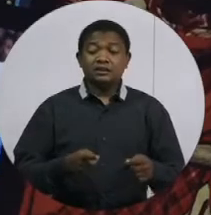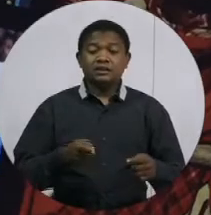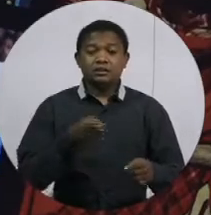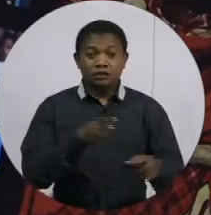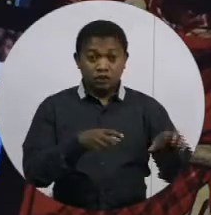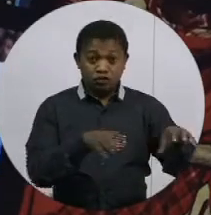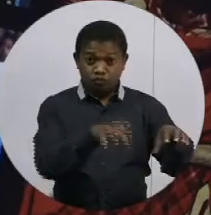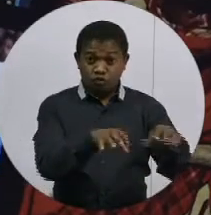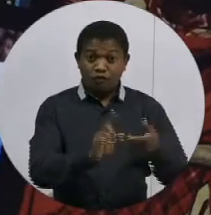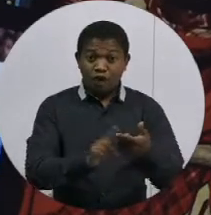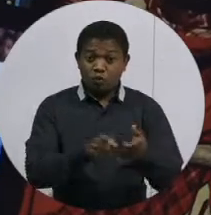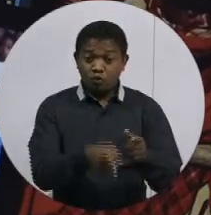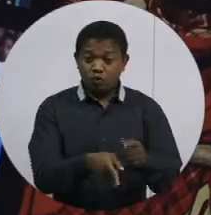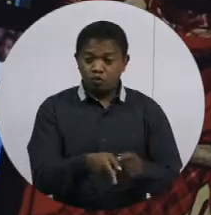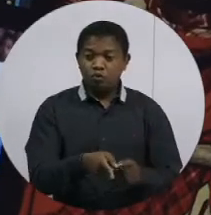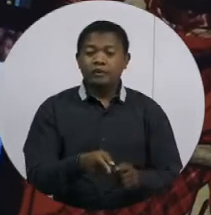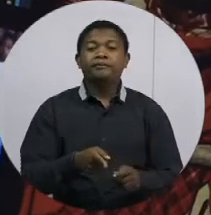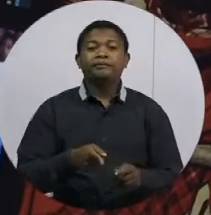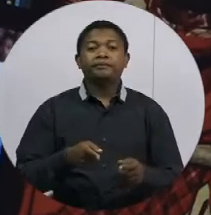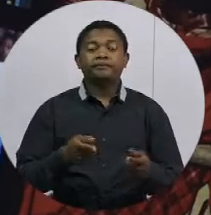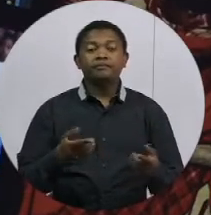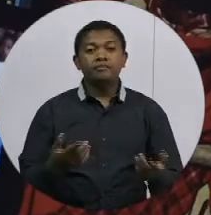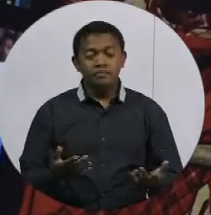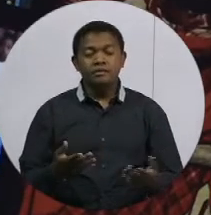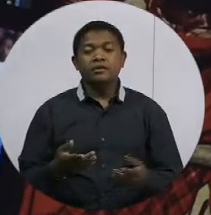dia atao zay